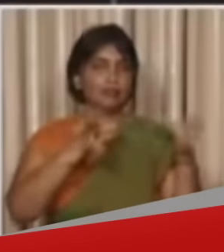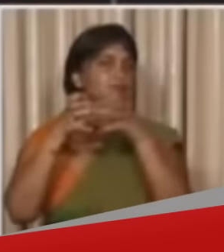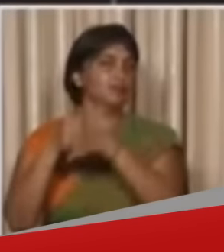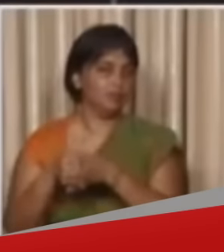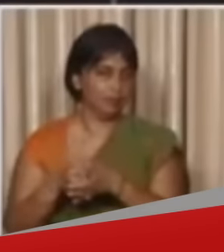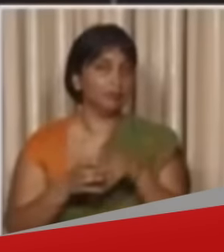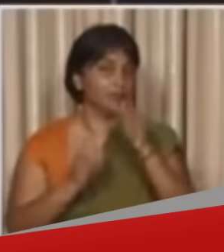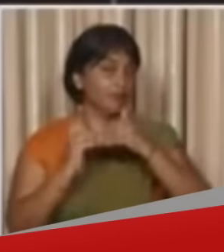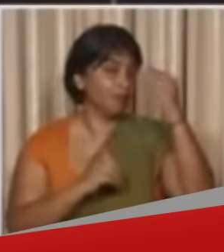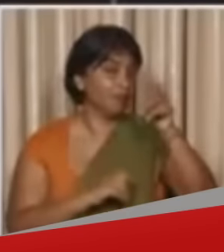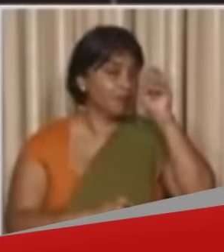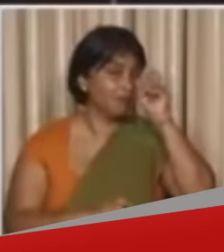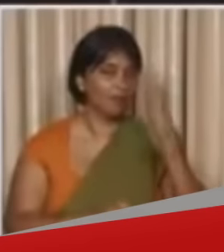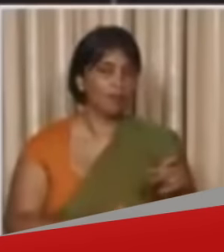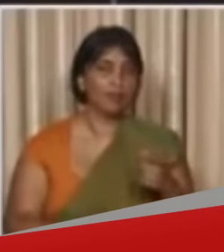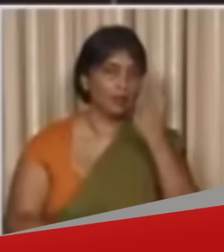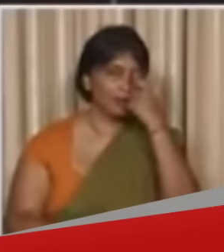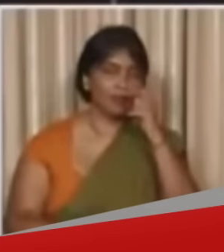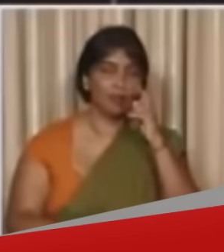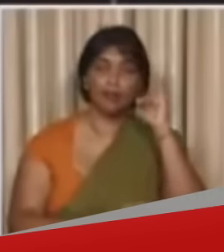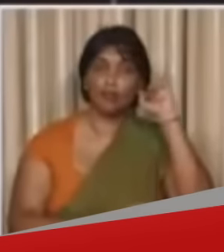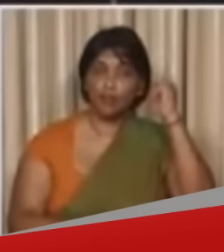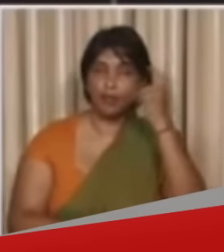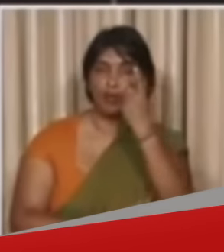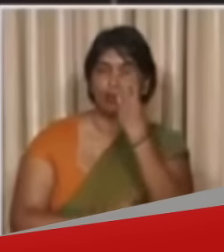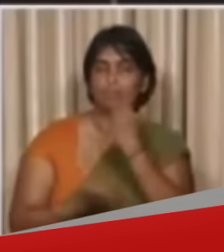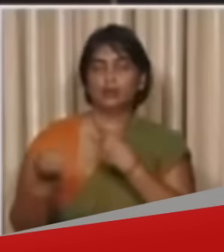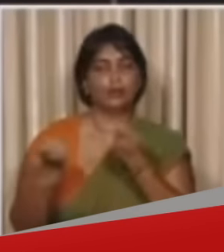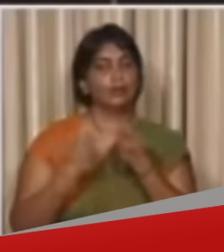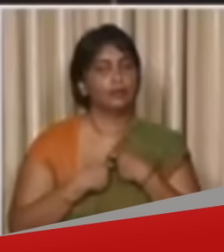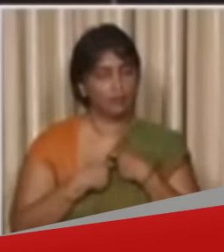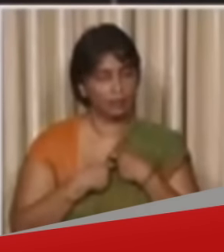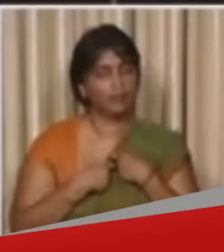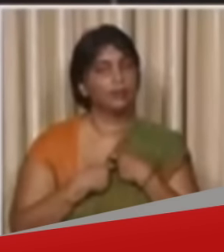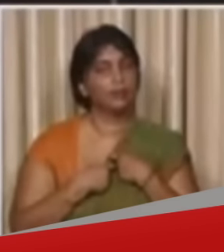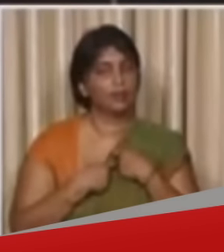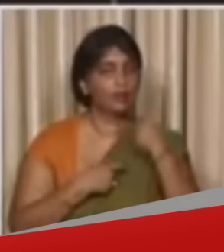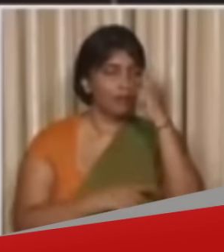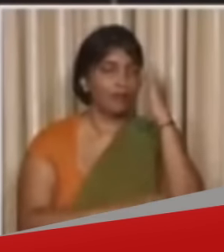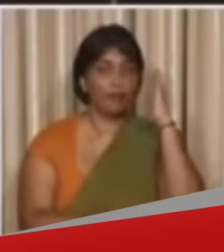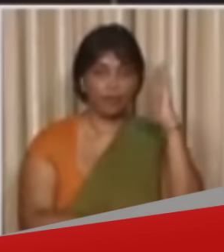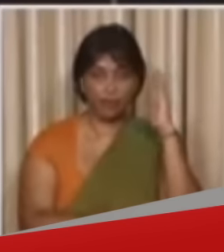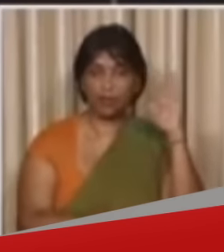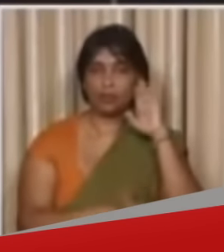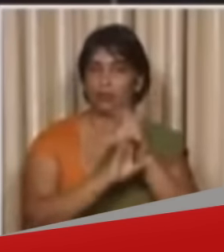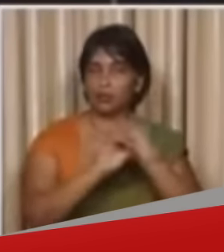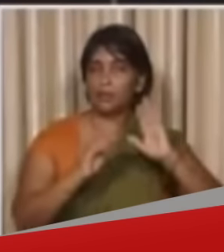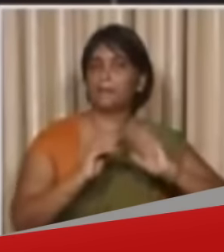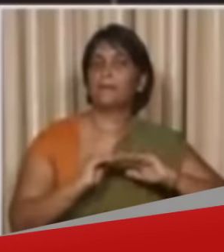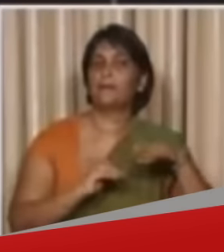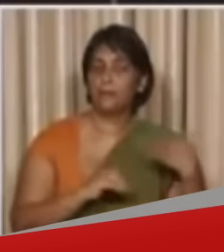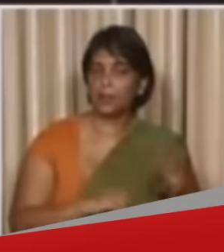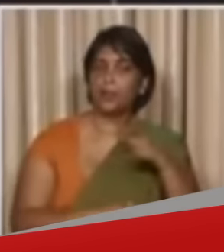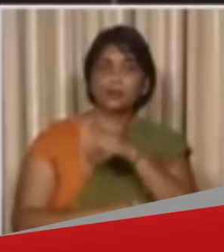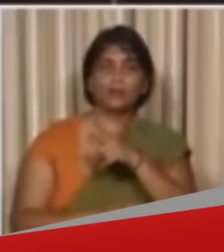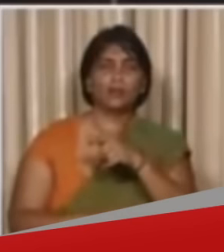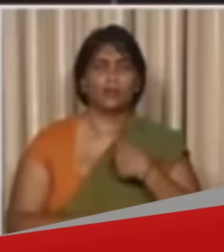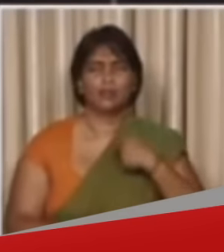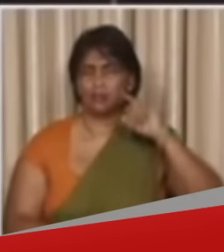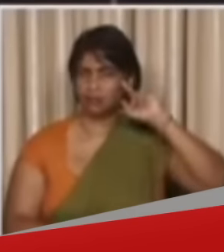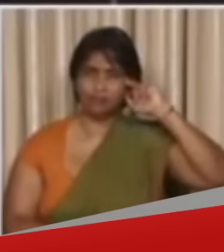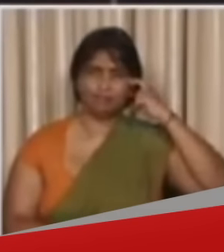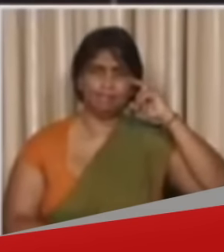මේකෙන් වෙන දේ. මට කතෝලික පූජකතුමාලා කීප බලක් හම්බුණා අගරදු ගුරුතුමාගේ ප්‍රකාශයෙන් පස්සේ. ඒ අය ඉන්නේ දැඩි